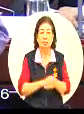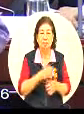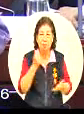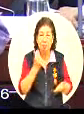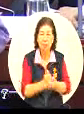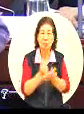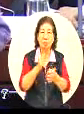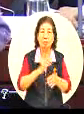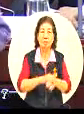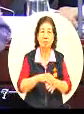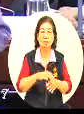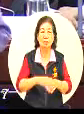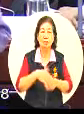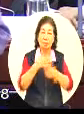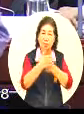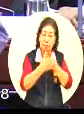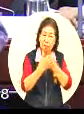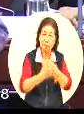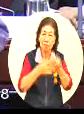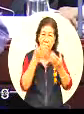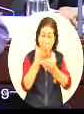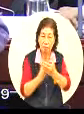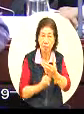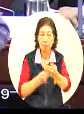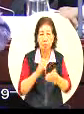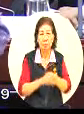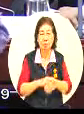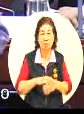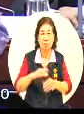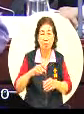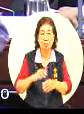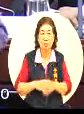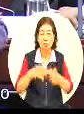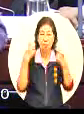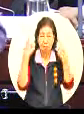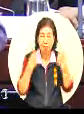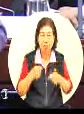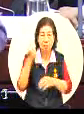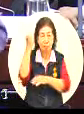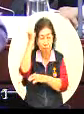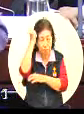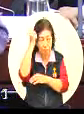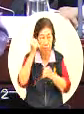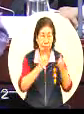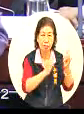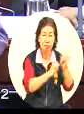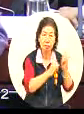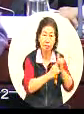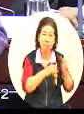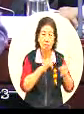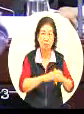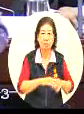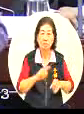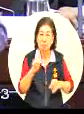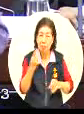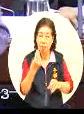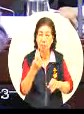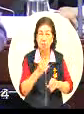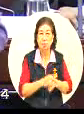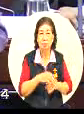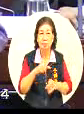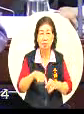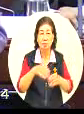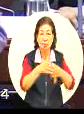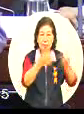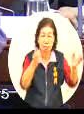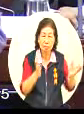埔新村既能够保存对它原来住在那里人的因素，在这个部